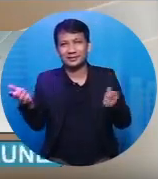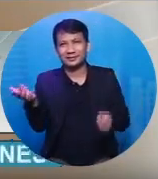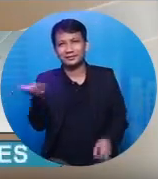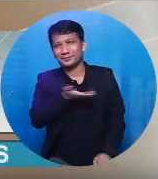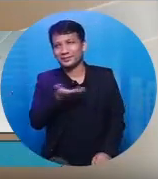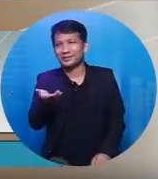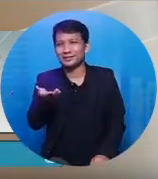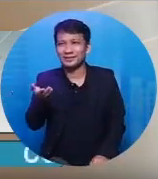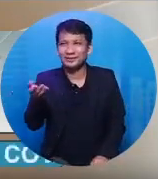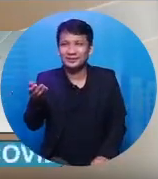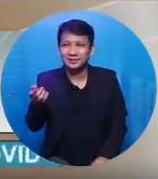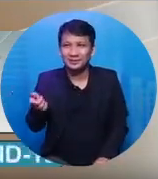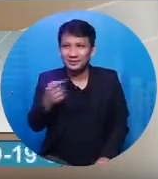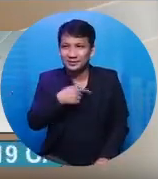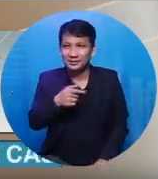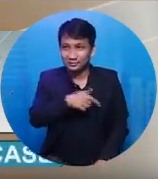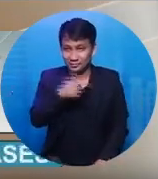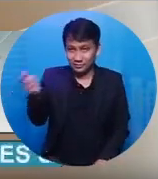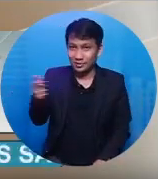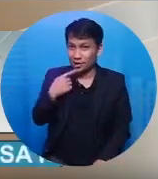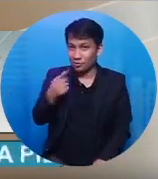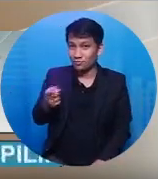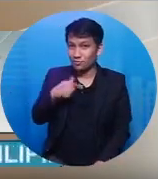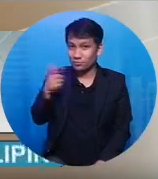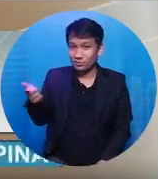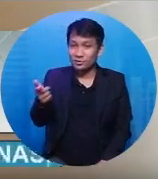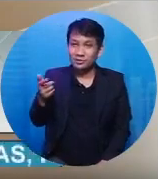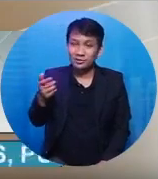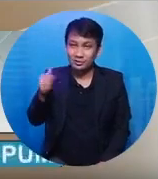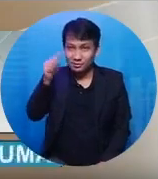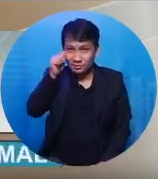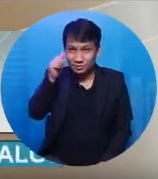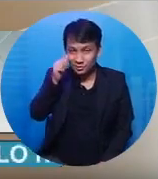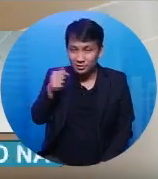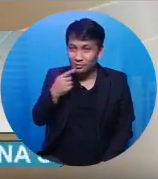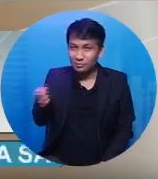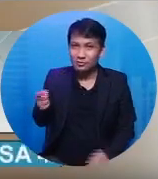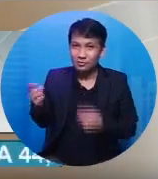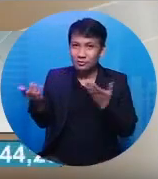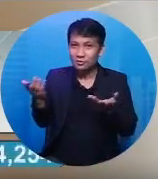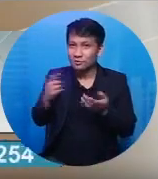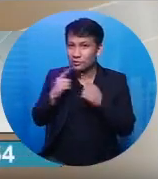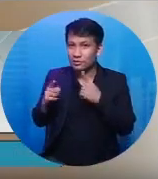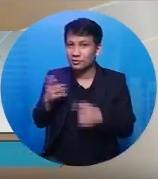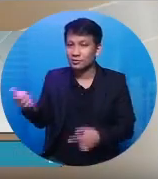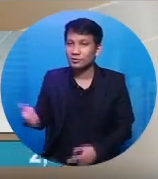dalawa, baka mahilot mo pa. Kausapin mo, sir, nagiginig siya ngayon, sir. Sir Abraham. Sige, usap kayong dalawa.